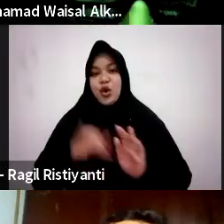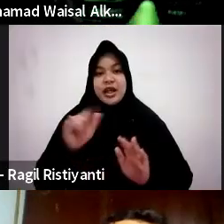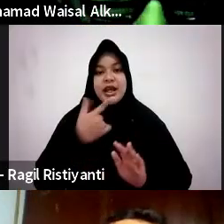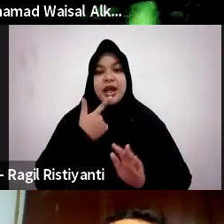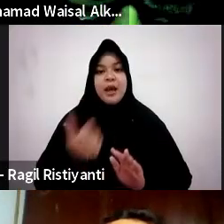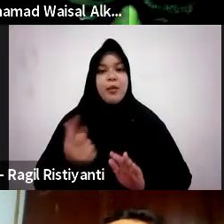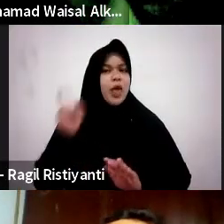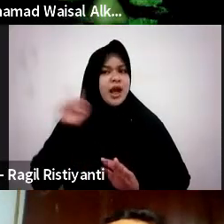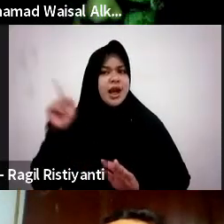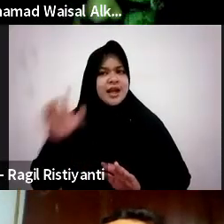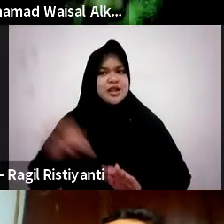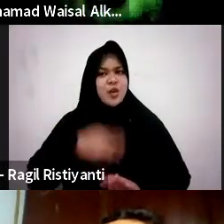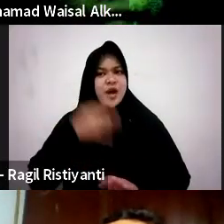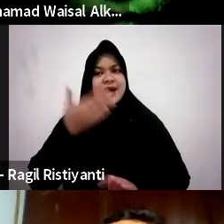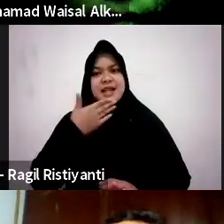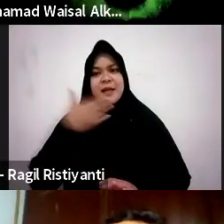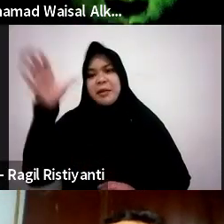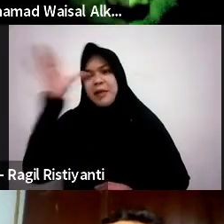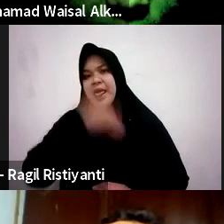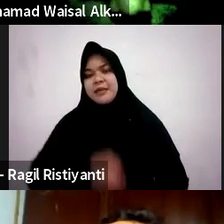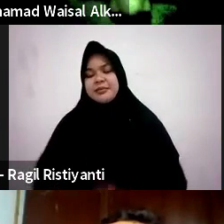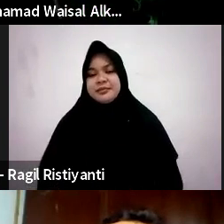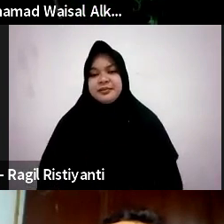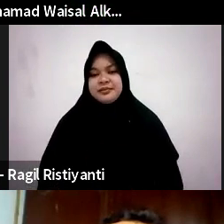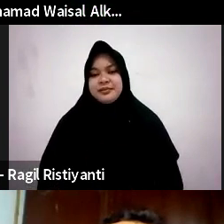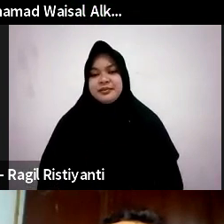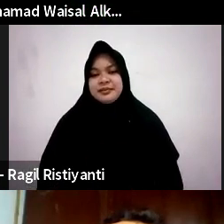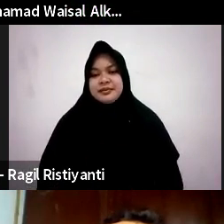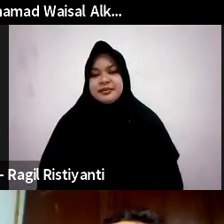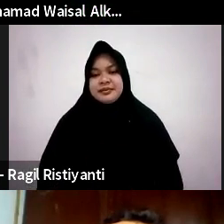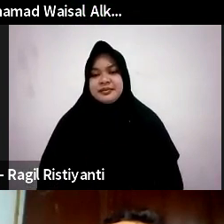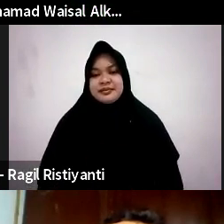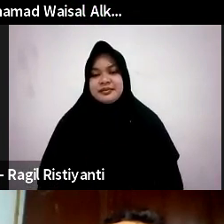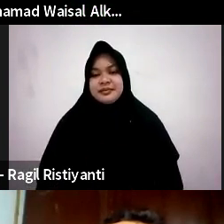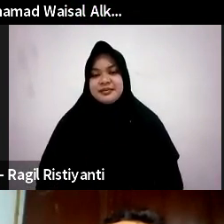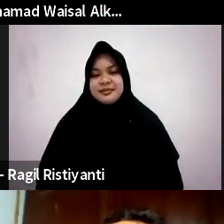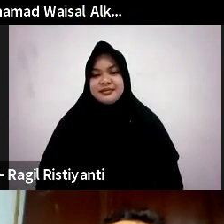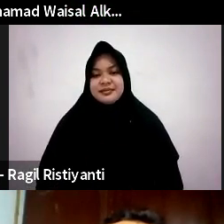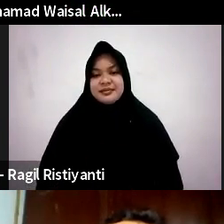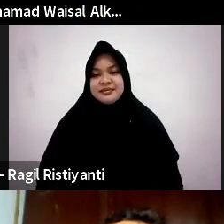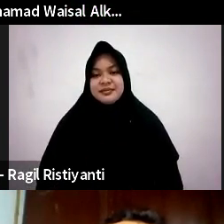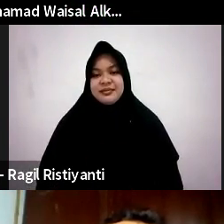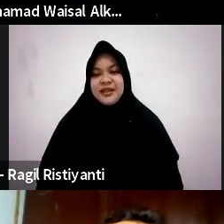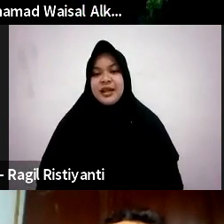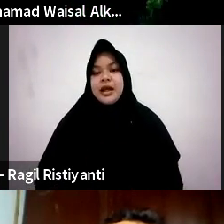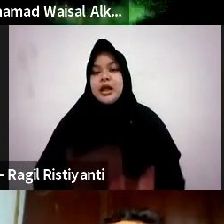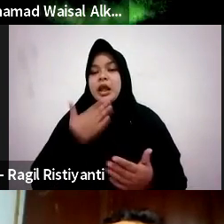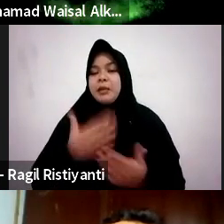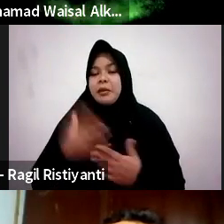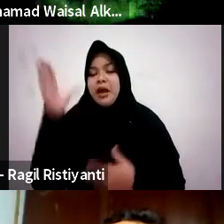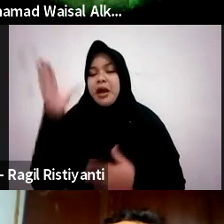dulu Pak Joni selamat malam selamat malam Vincent dan teman-teman semua